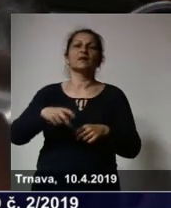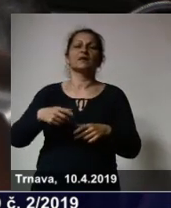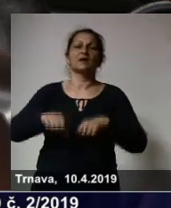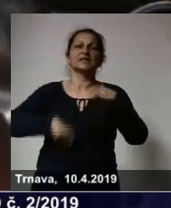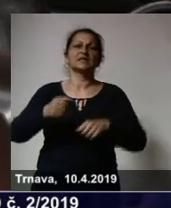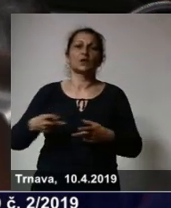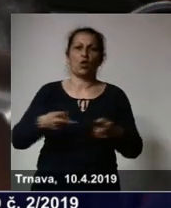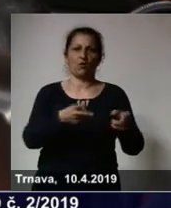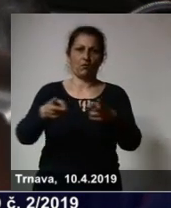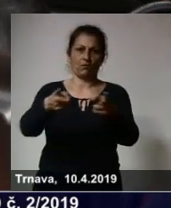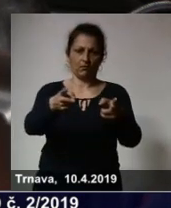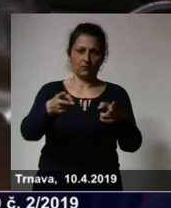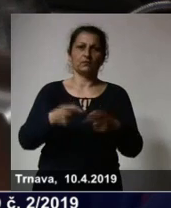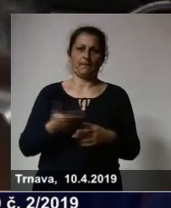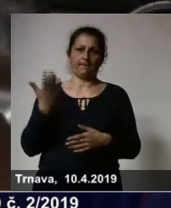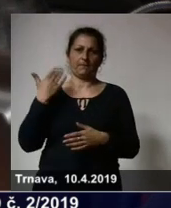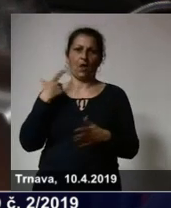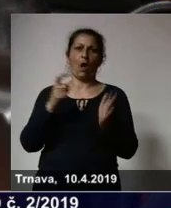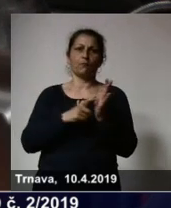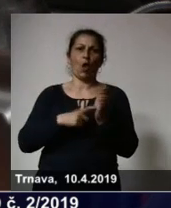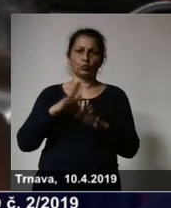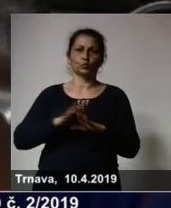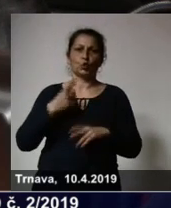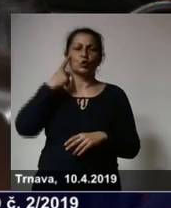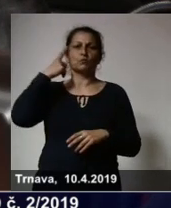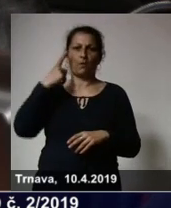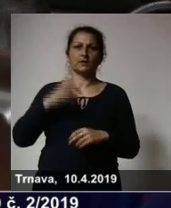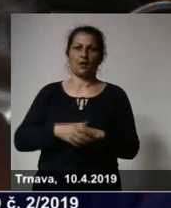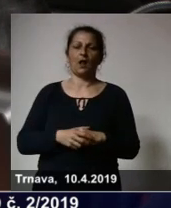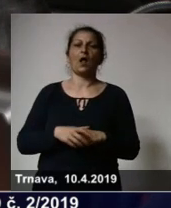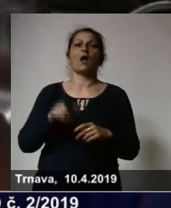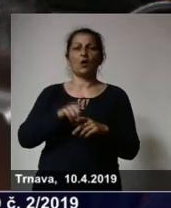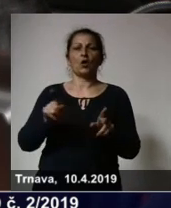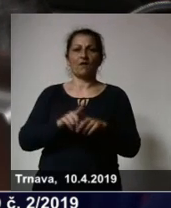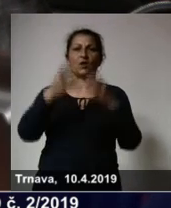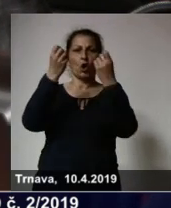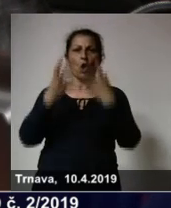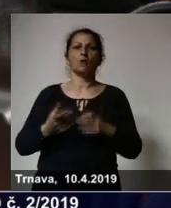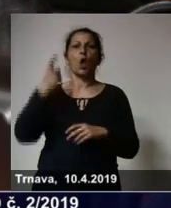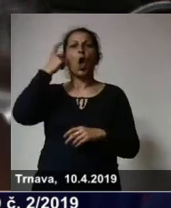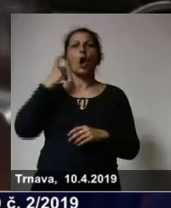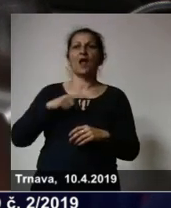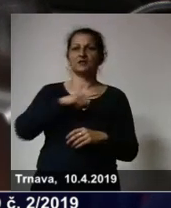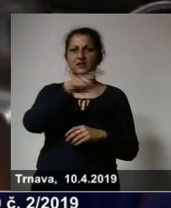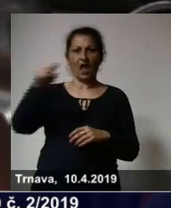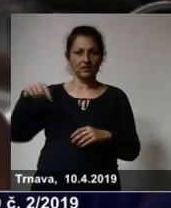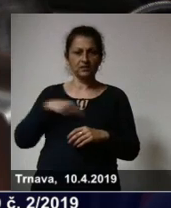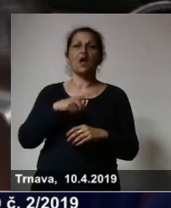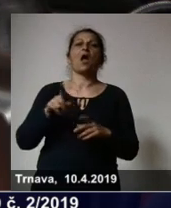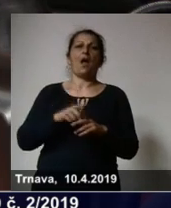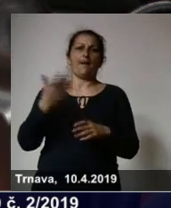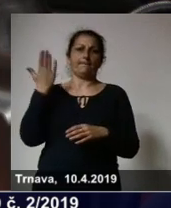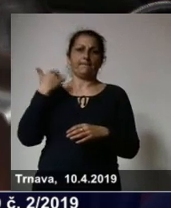schválili v predchádzajúcich bodoch. Zapojenie účelovo určených prostriedkov rozpočtových organizácií z predchádzajúceho roka, čiže